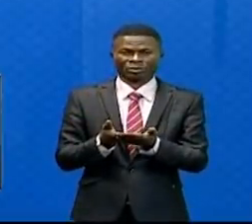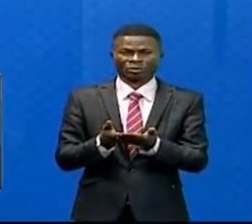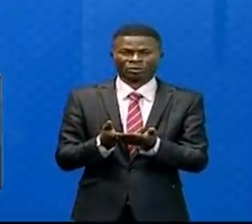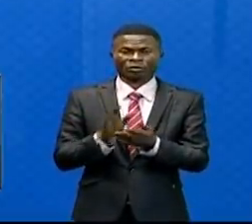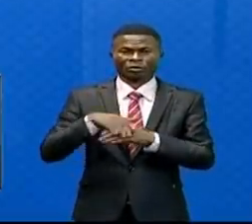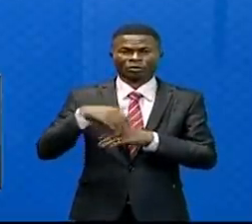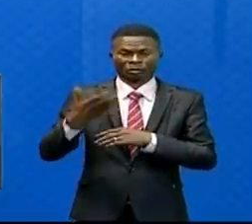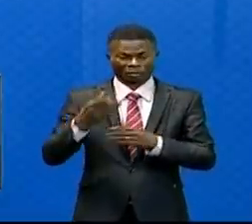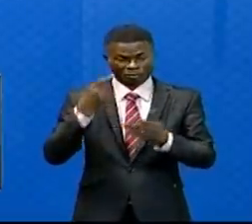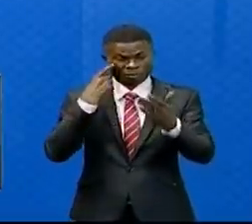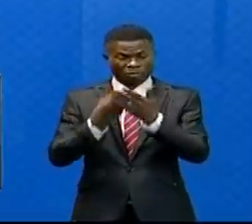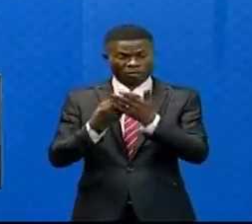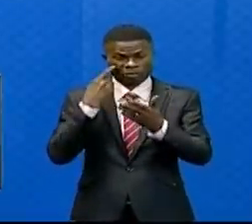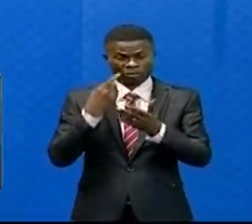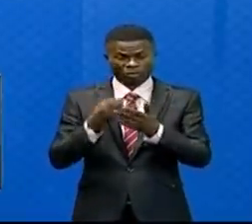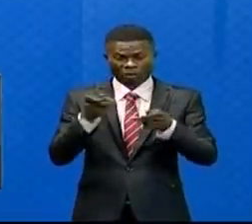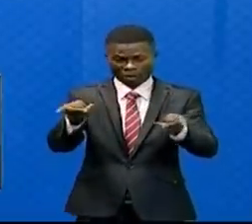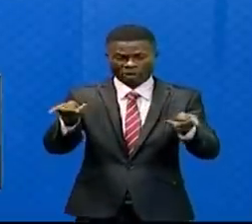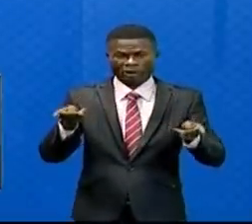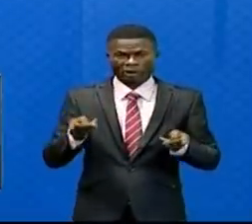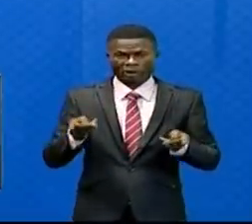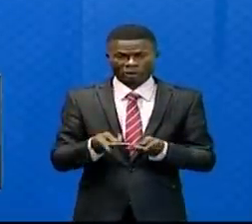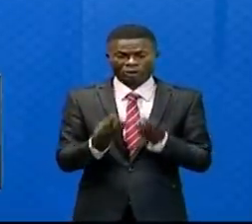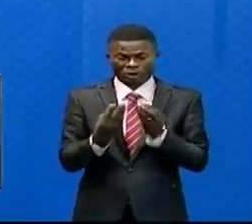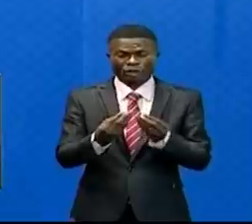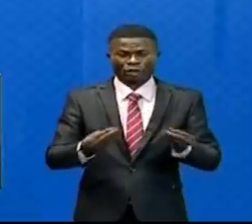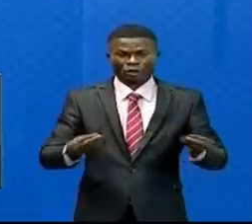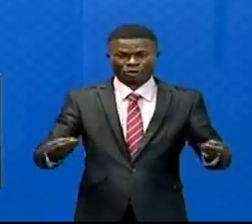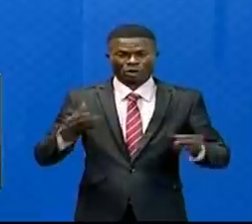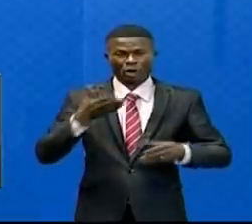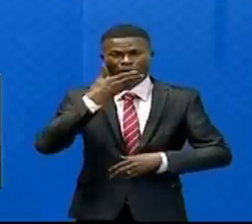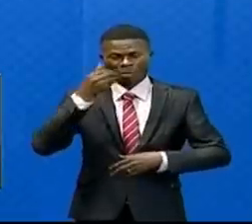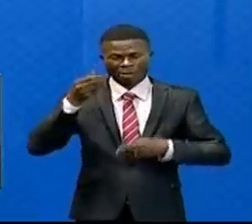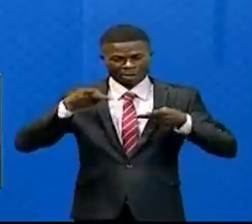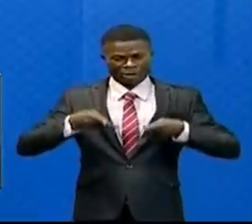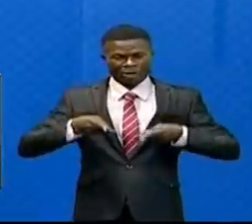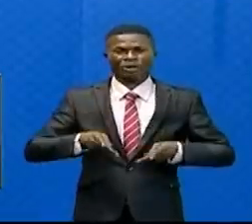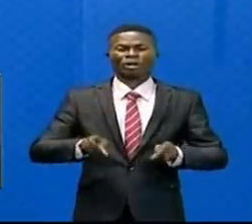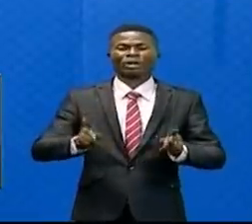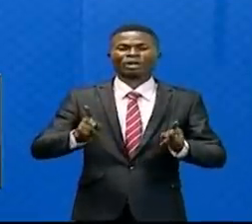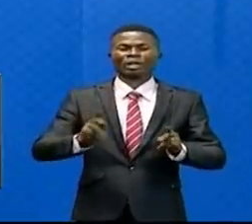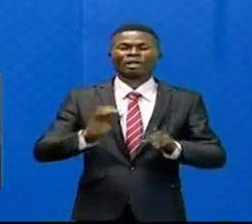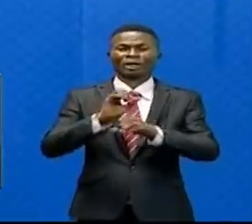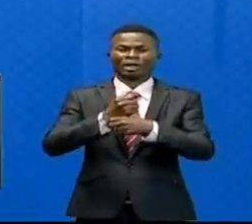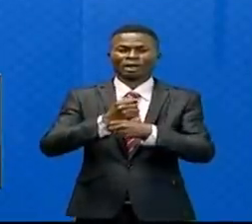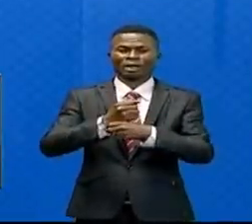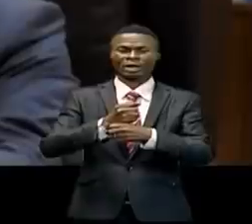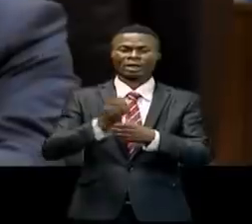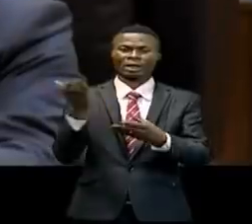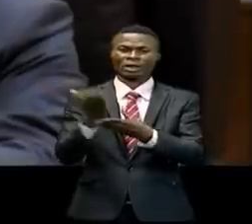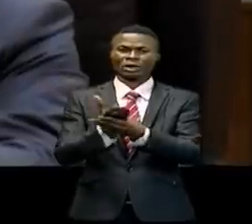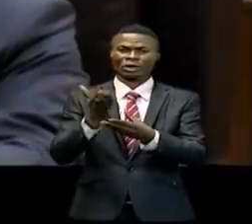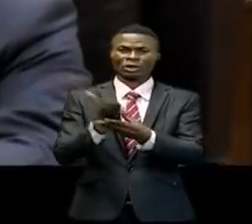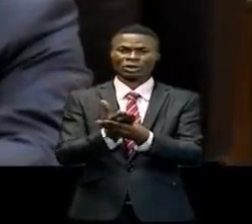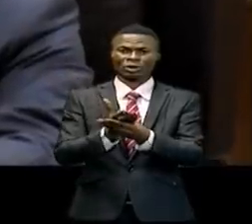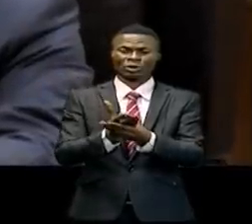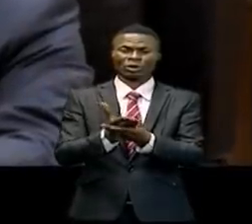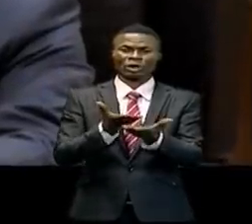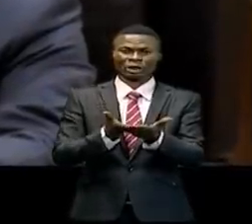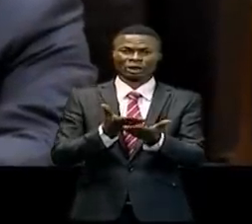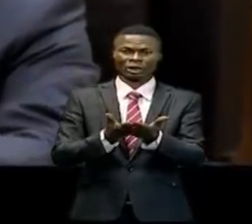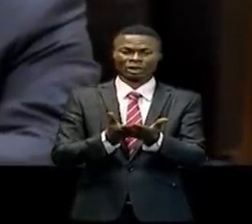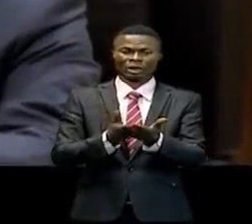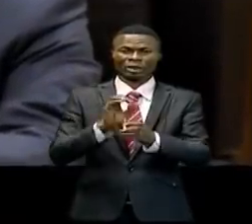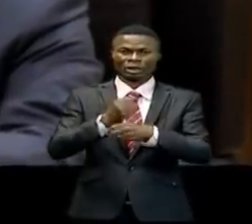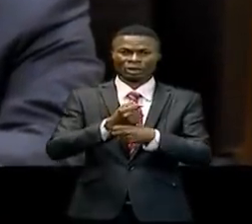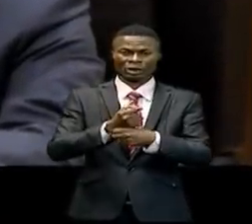Après constat des lieux, des résolutions consensuelles ont permis l'établissement d'un procès verbal sous-tendant,